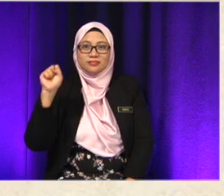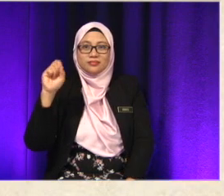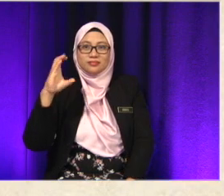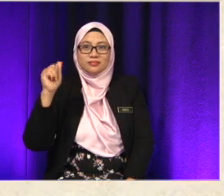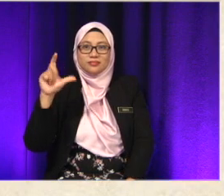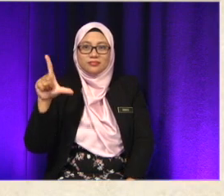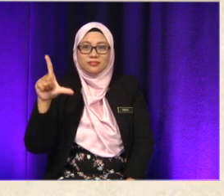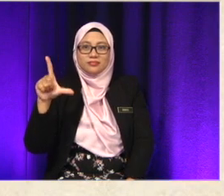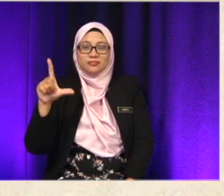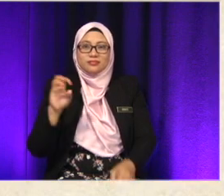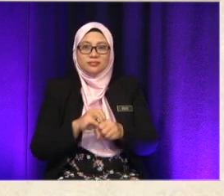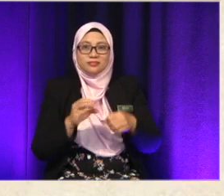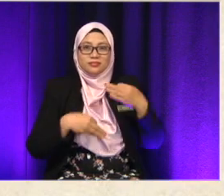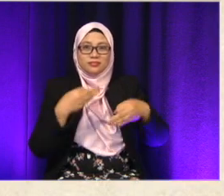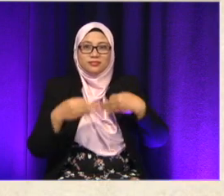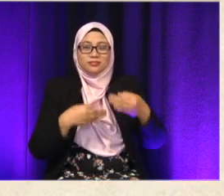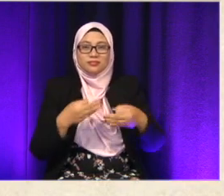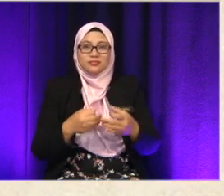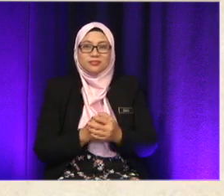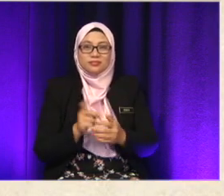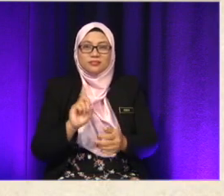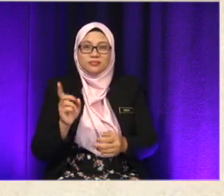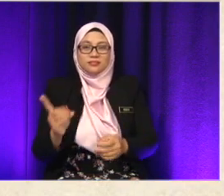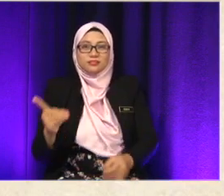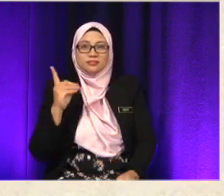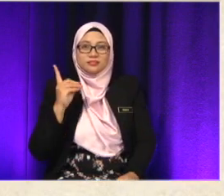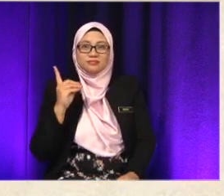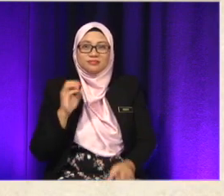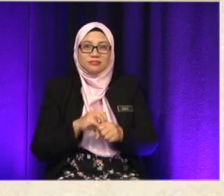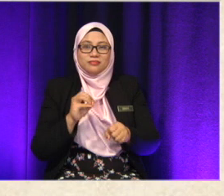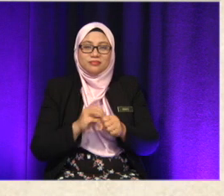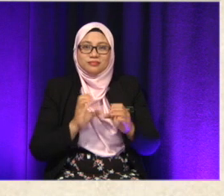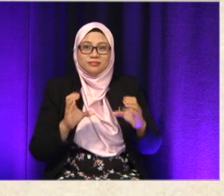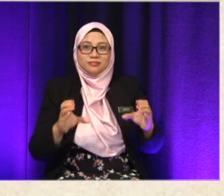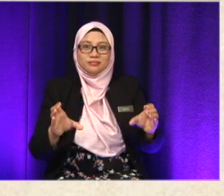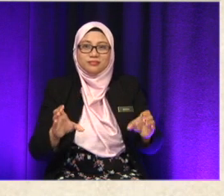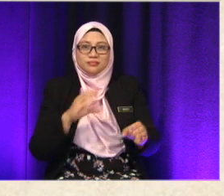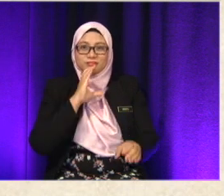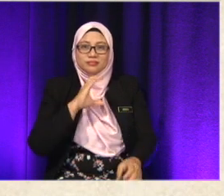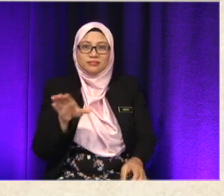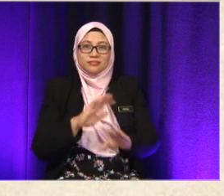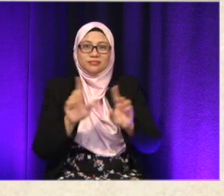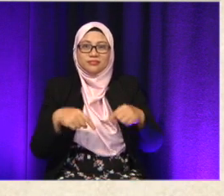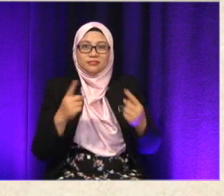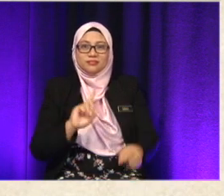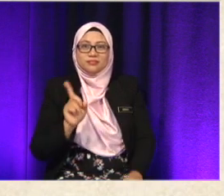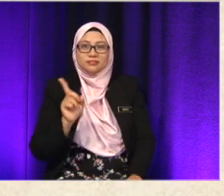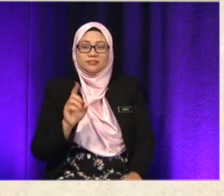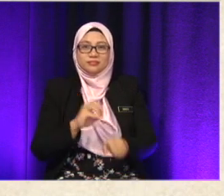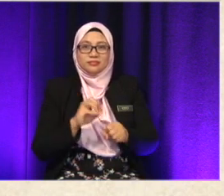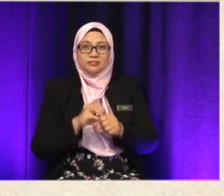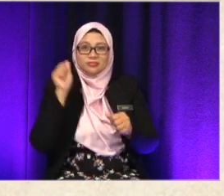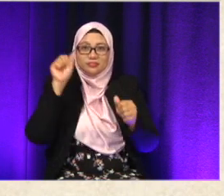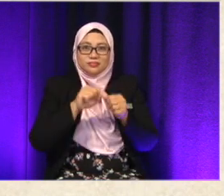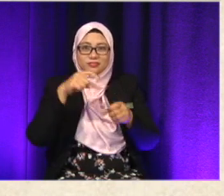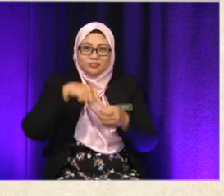fizik kita belajar ada hukum Pascal di mana daya kalau dalam cecair ni kena kan, dia takkan ke mana pun, dia ke arah ni saja. Okey. Kemudian tekanan